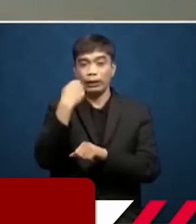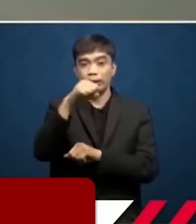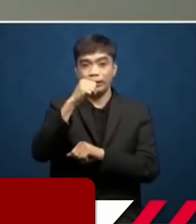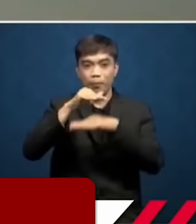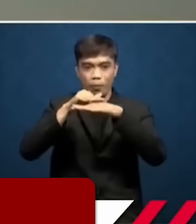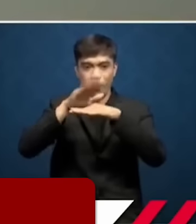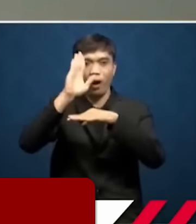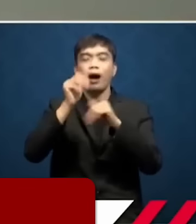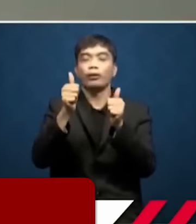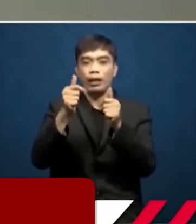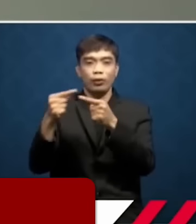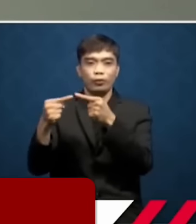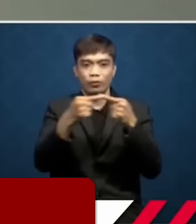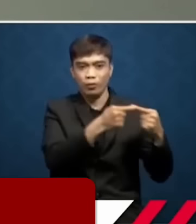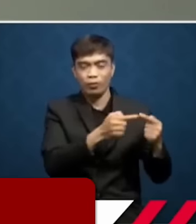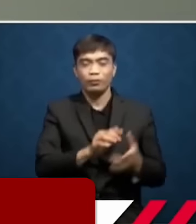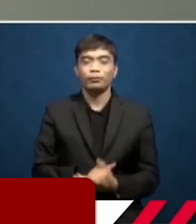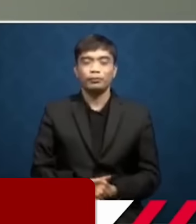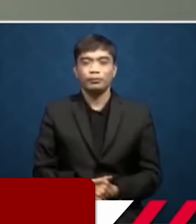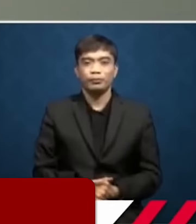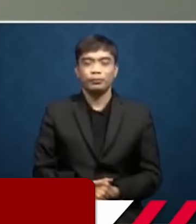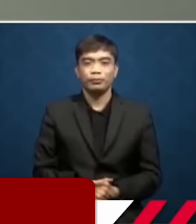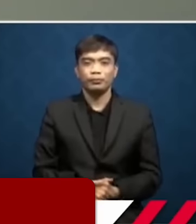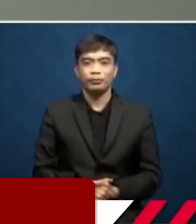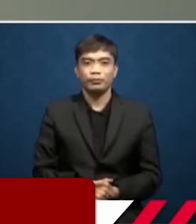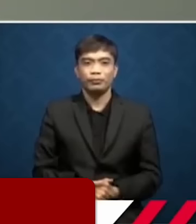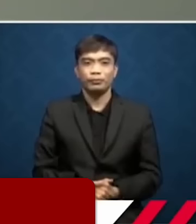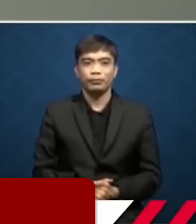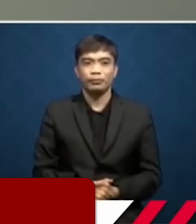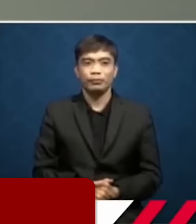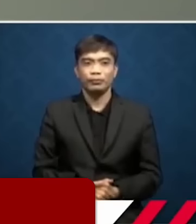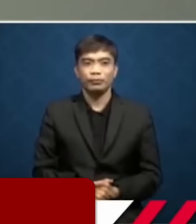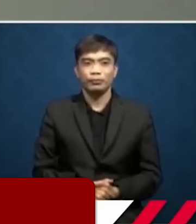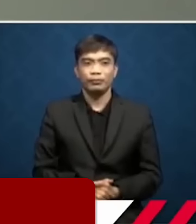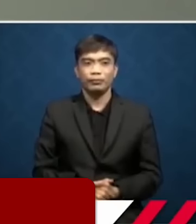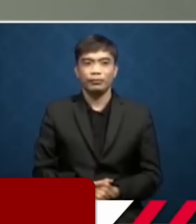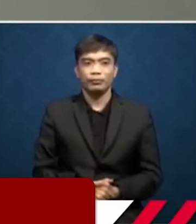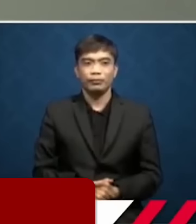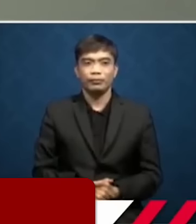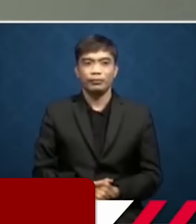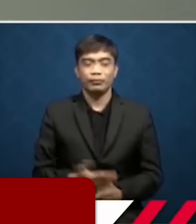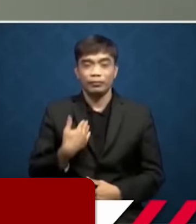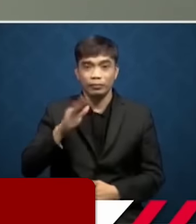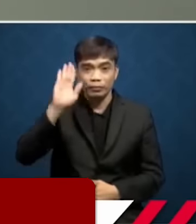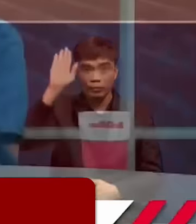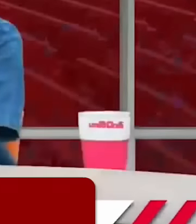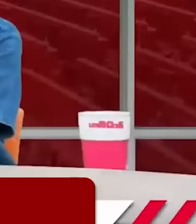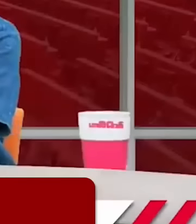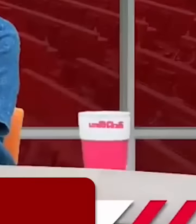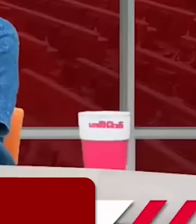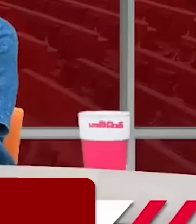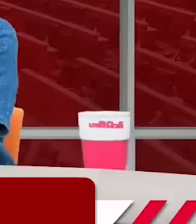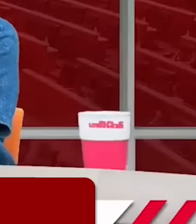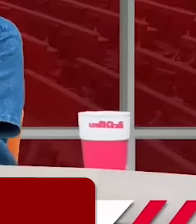ปเรียบร้อยแล้วนะครับคณะกรรมการตรวจเงินแผ่นดินรับสมัครไปเรียบร้อยแล้วนะครับเพราะ